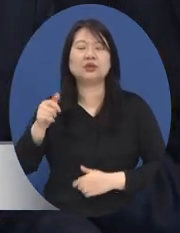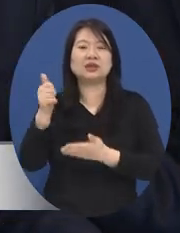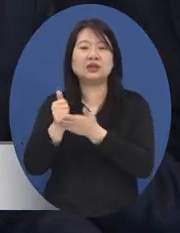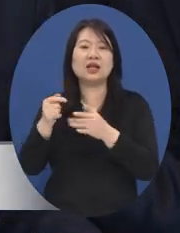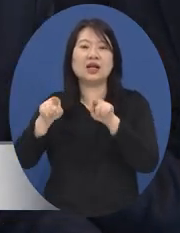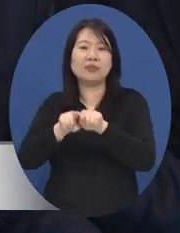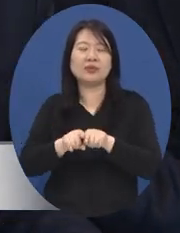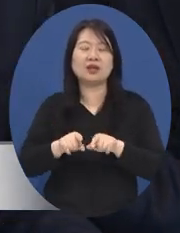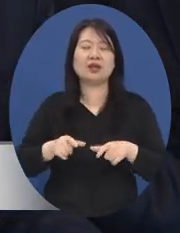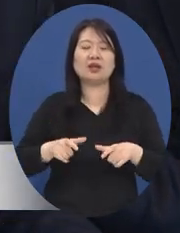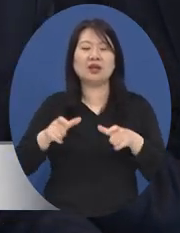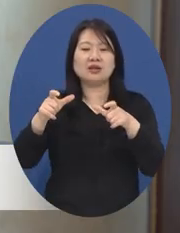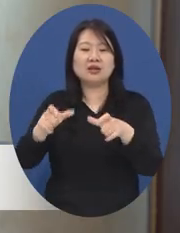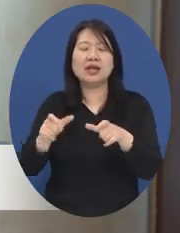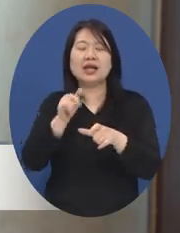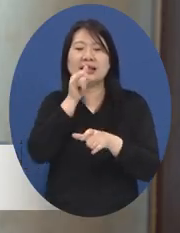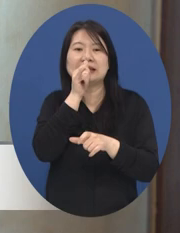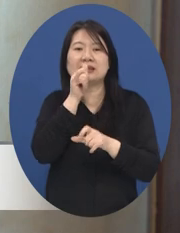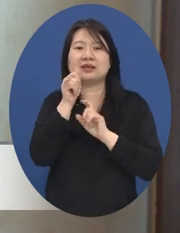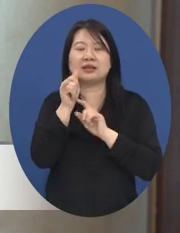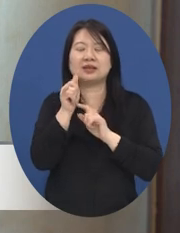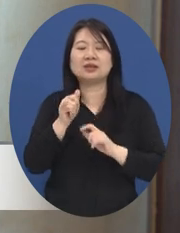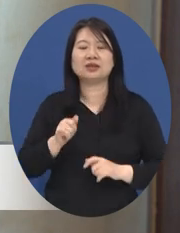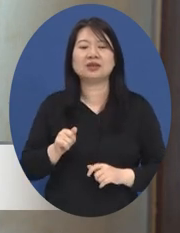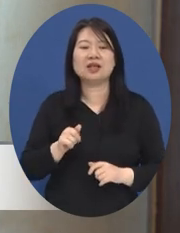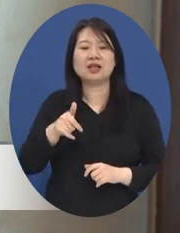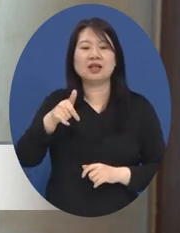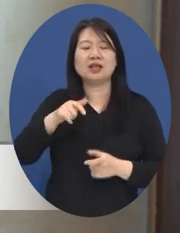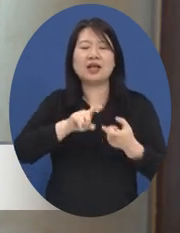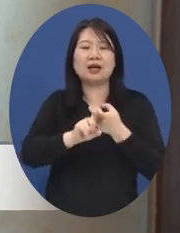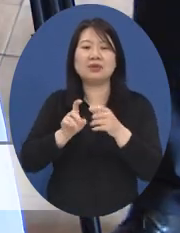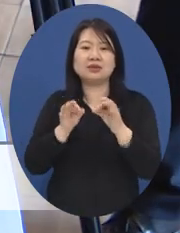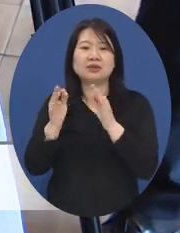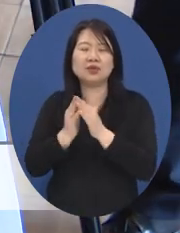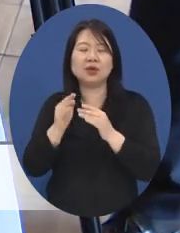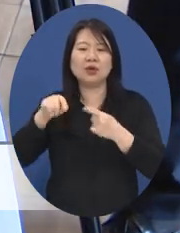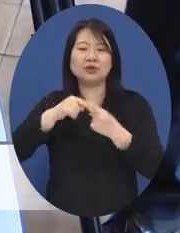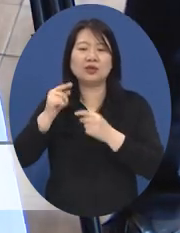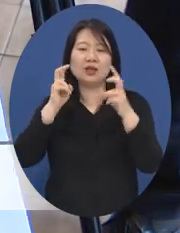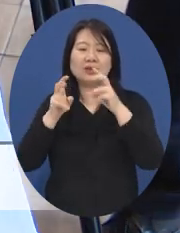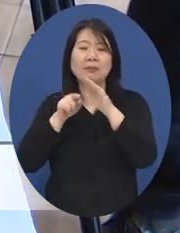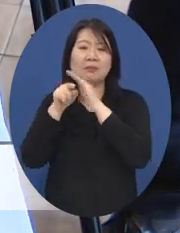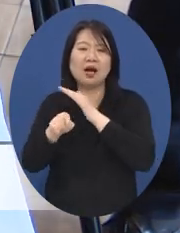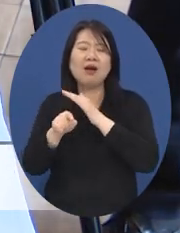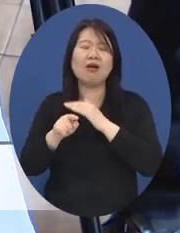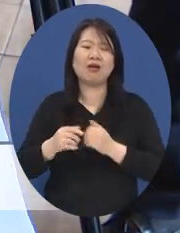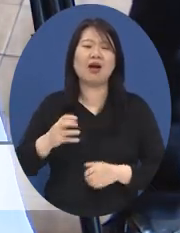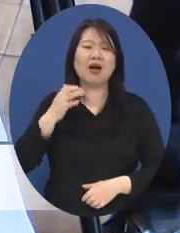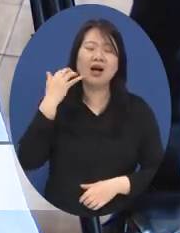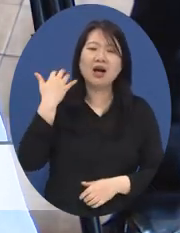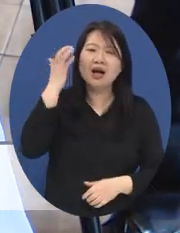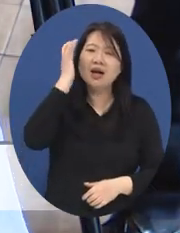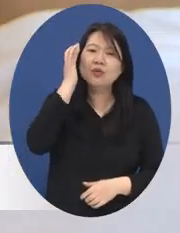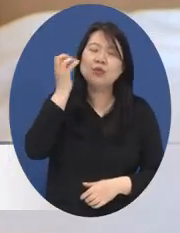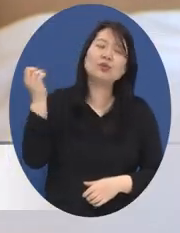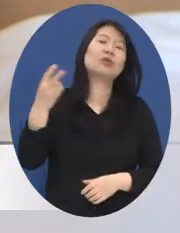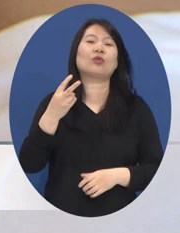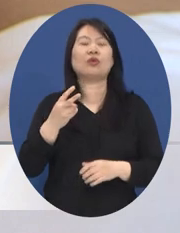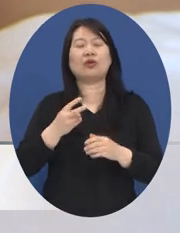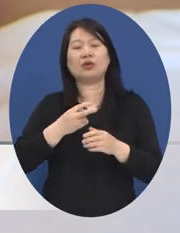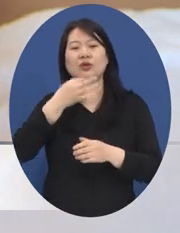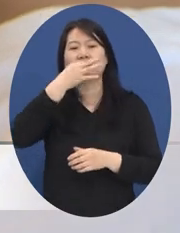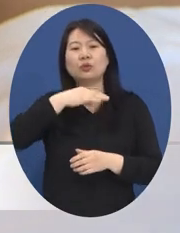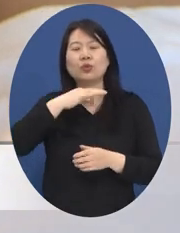함께 군산시에 위치한 배달의 명수 가맹점과 운영사를 찾아 골목상권의 애로사항과 공공배달앱 사용